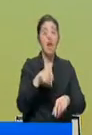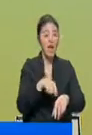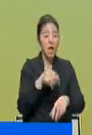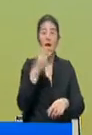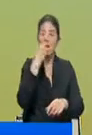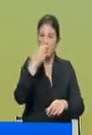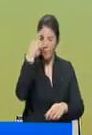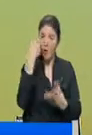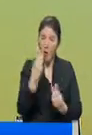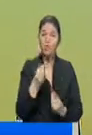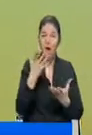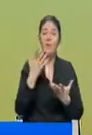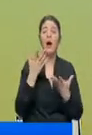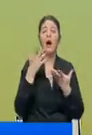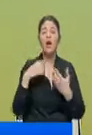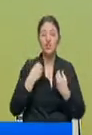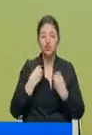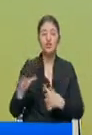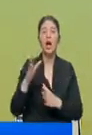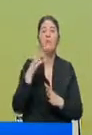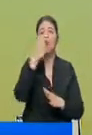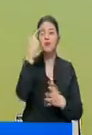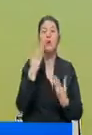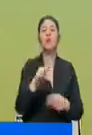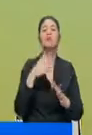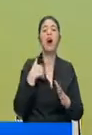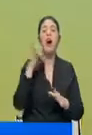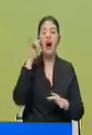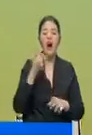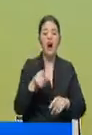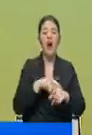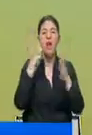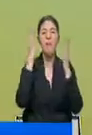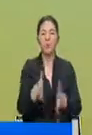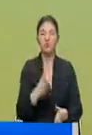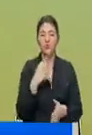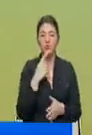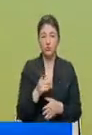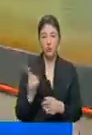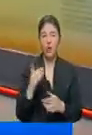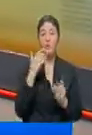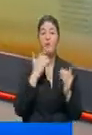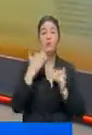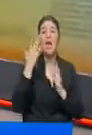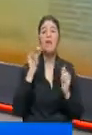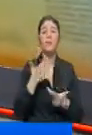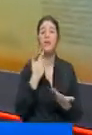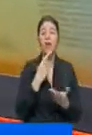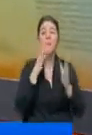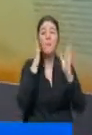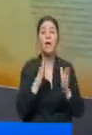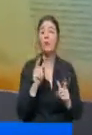çıkarmak nasip olmasın. Haram zehir zıkkım olsun. Helal etmiyorum diyor. Tabii büyüklerimiz bize her zaman ne derler?